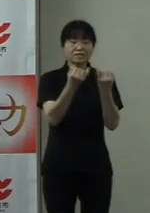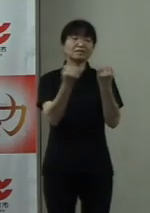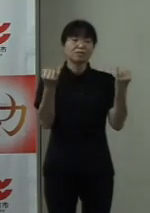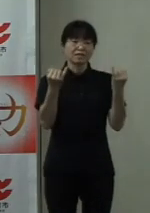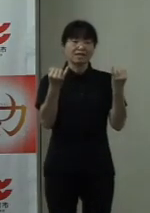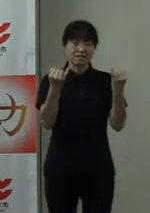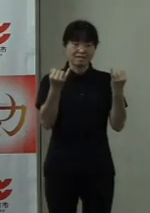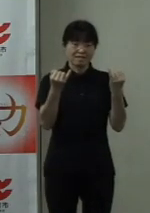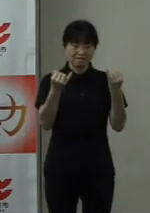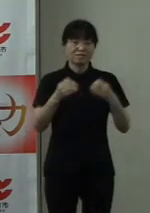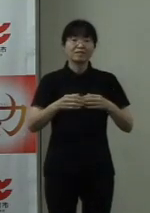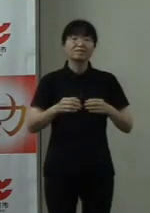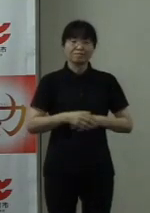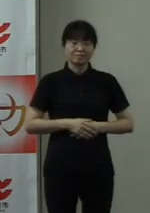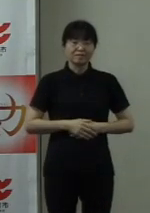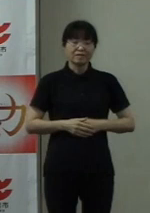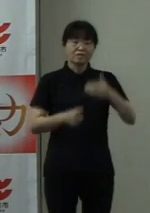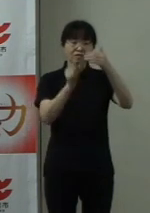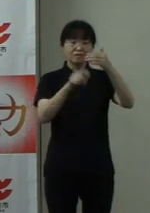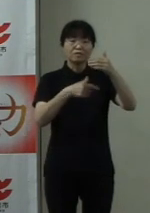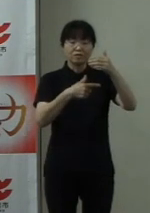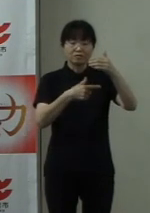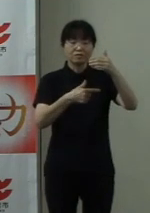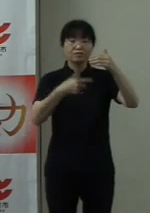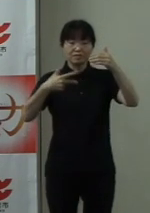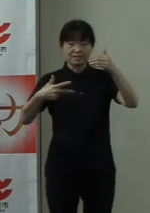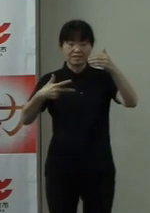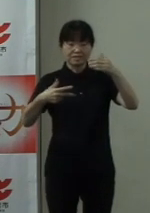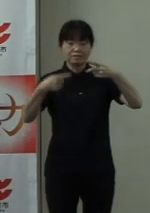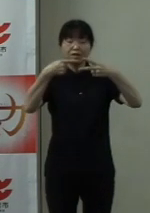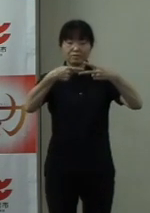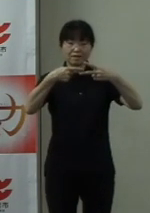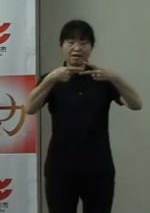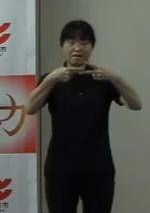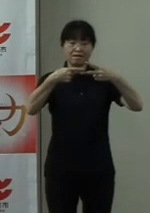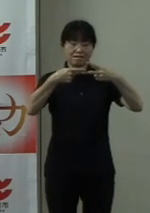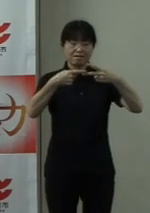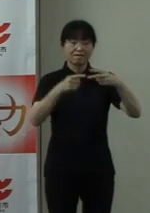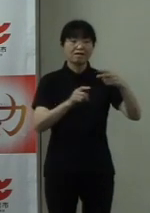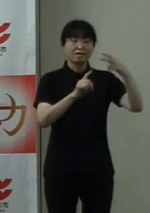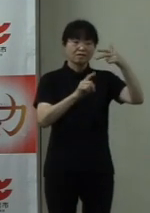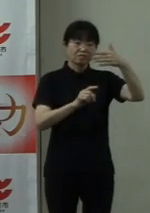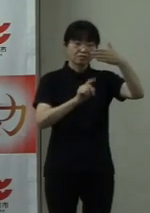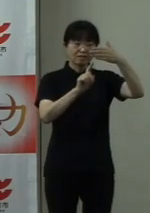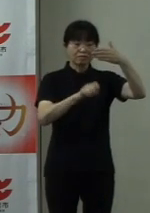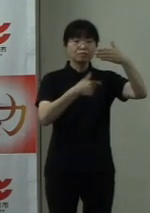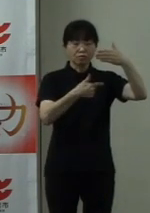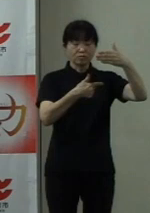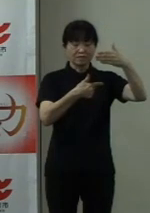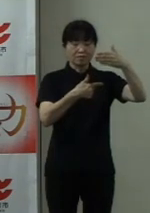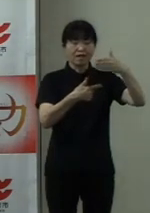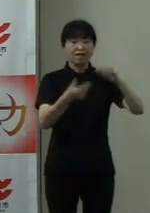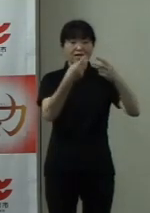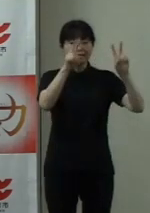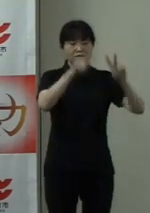の土曜日と17日日曜日の1泊2日となっておりまして、16日の土曜日にですね JR 広島駅